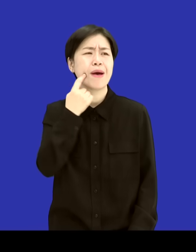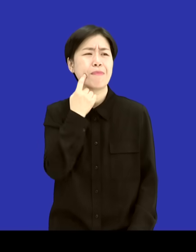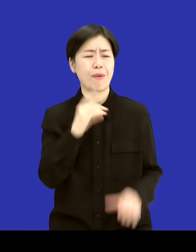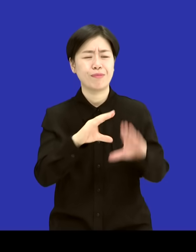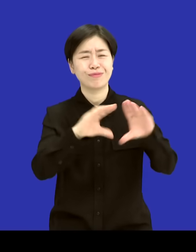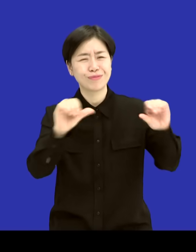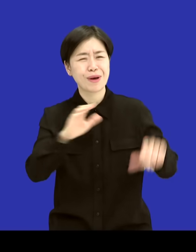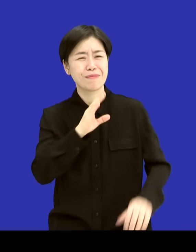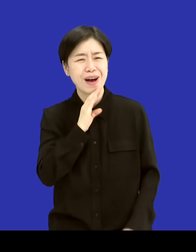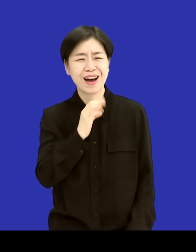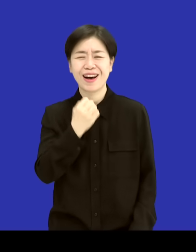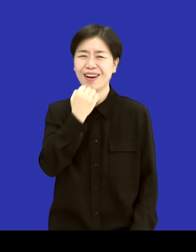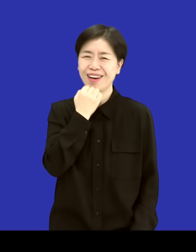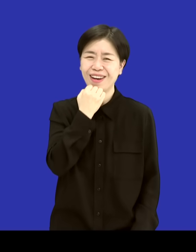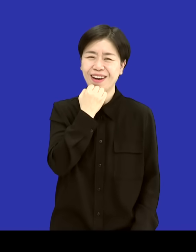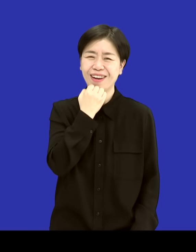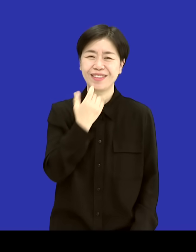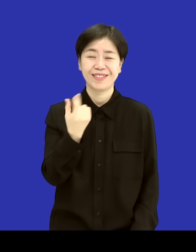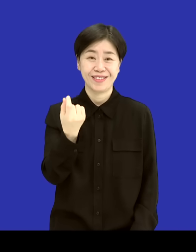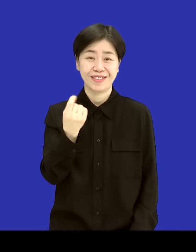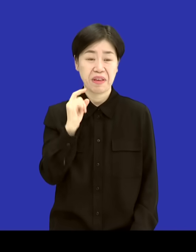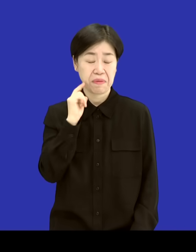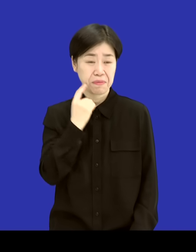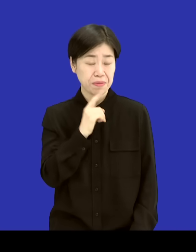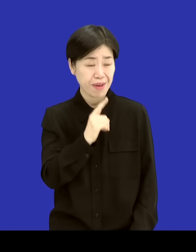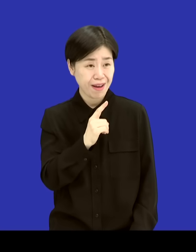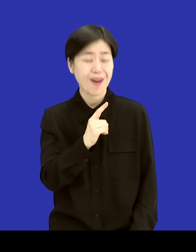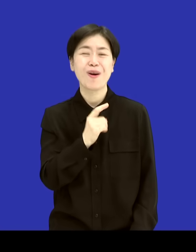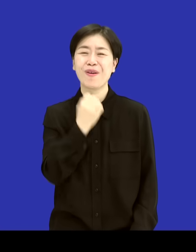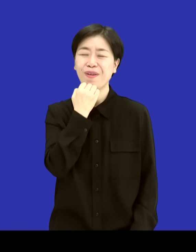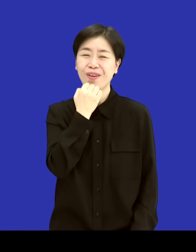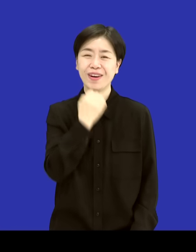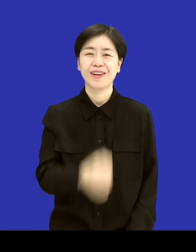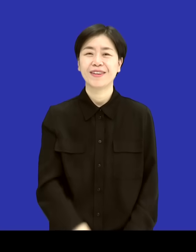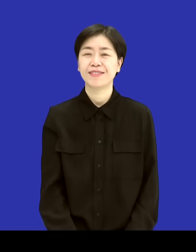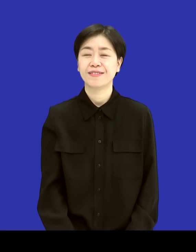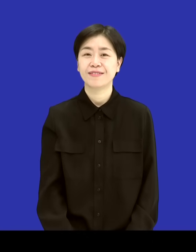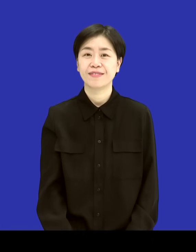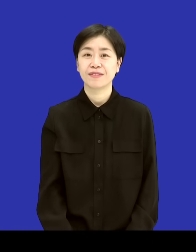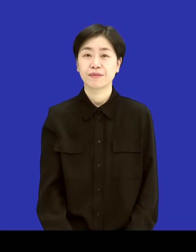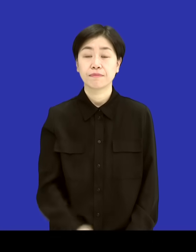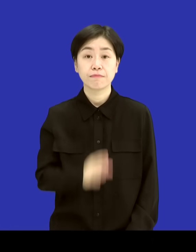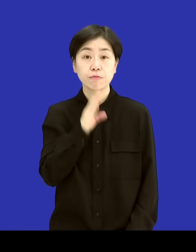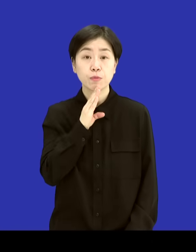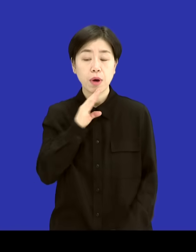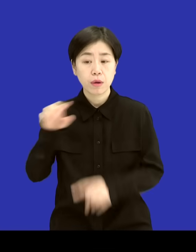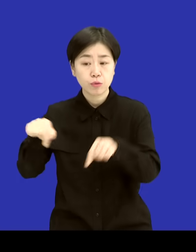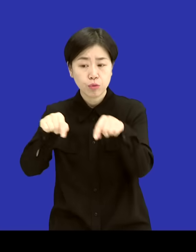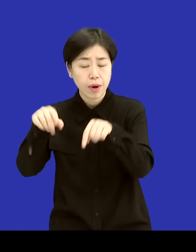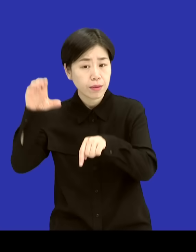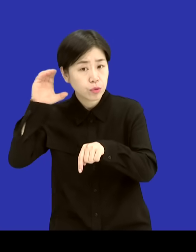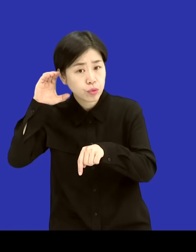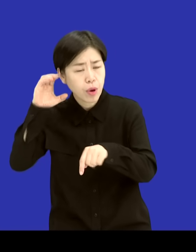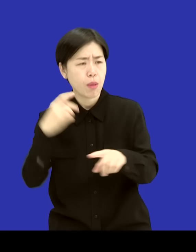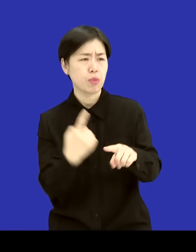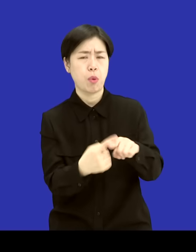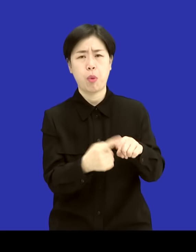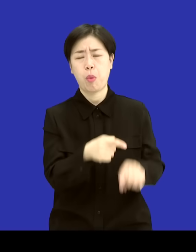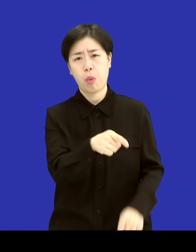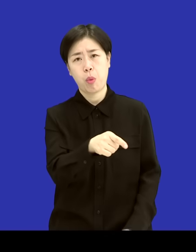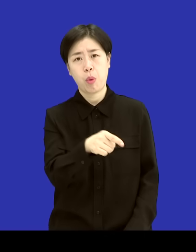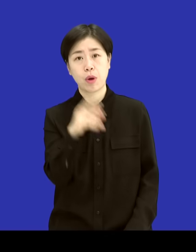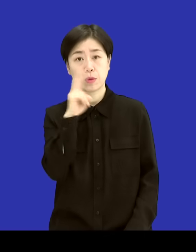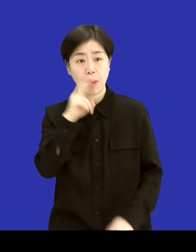참 곱습니다. 그래? 고아라는 줄 알고 소리가 참 고와요. 진짜 그 정말 음반 틀어놓은 것처럼 네, 라이브에